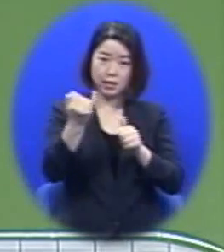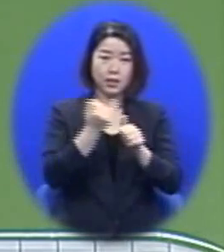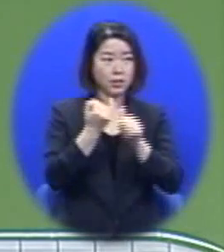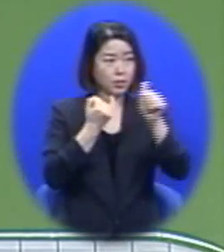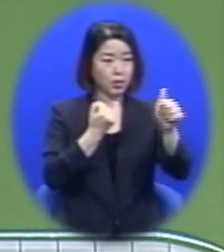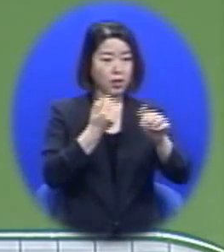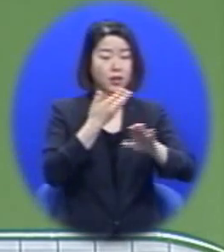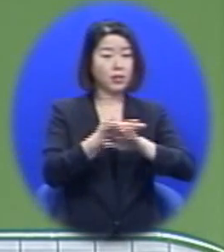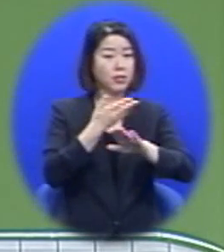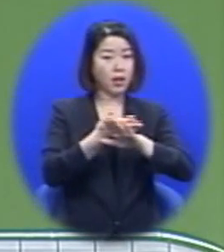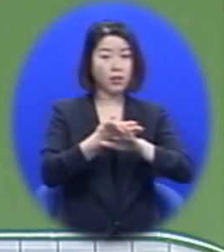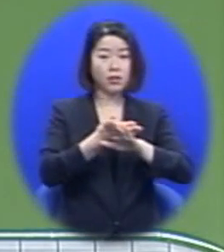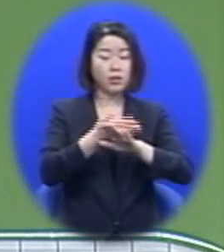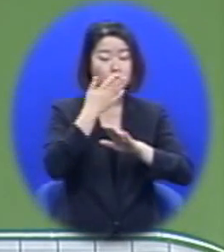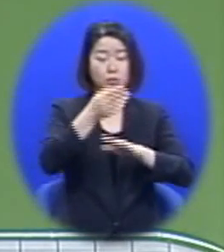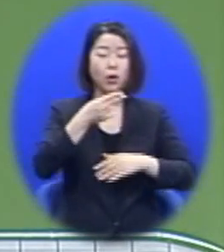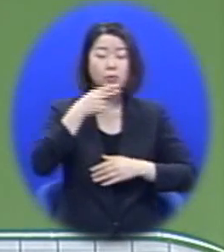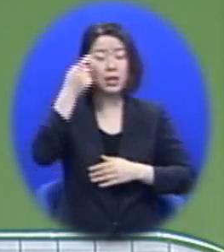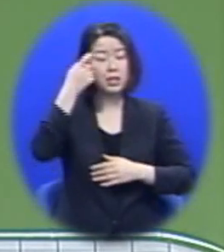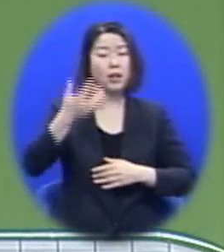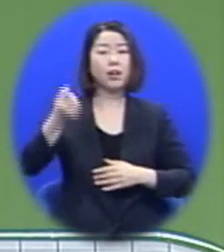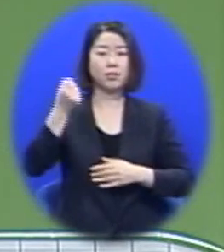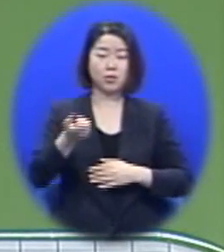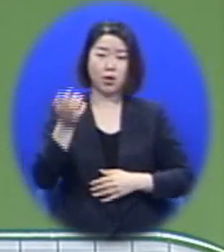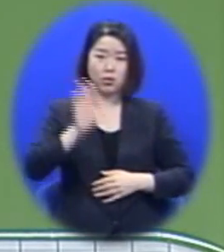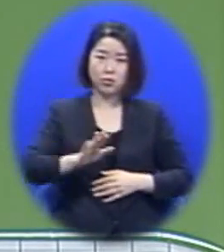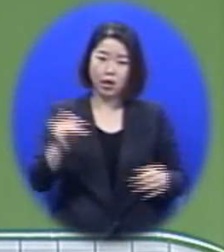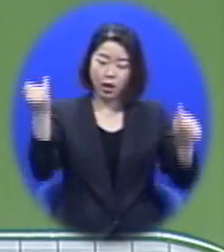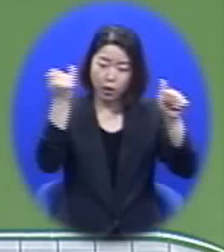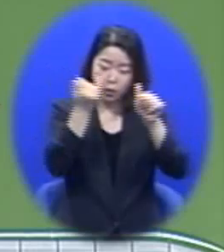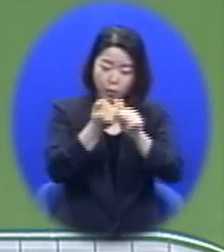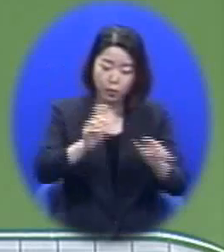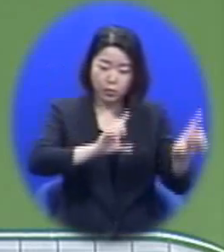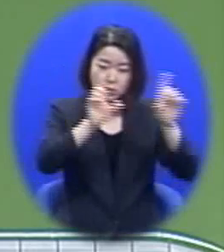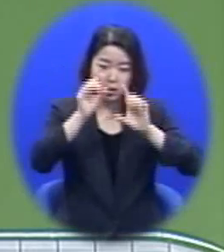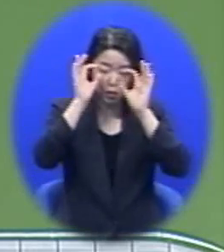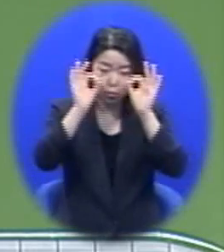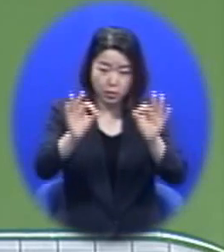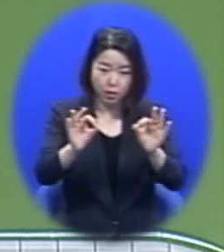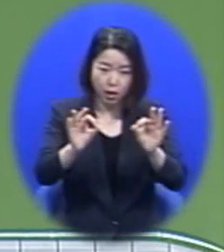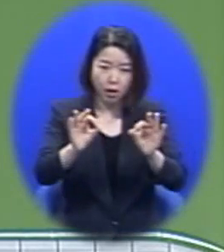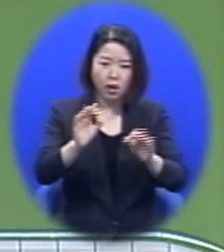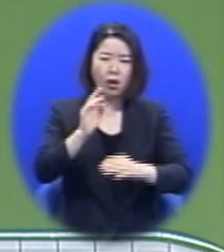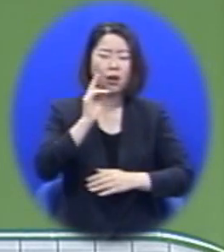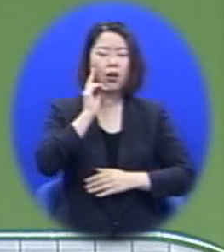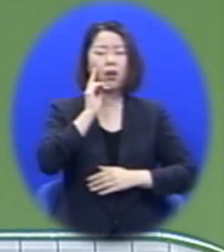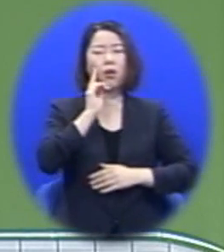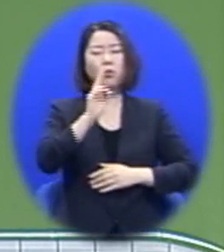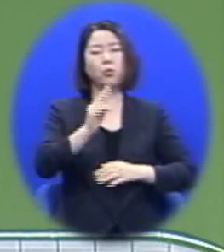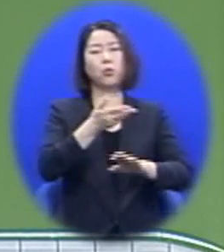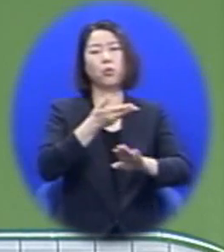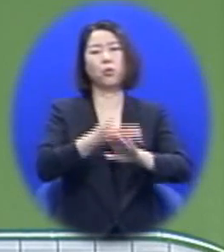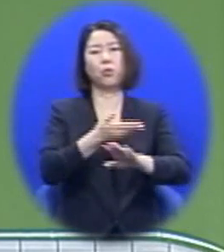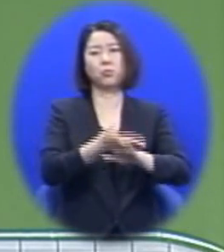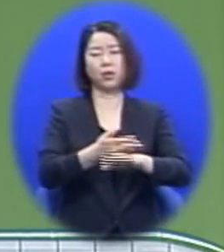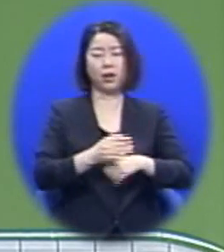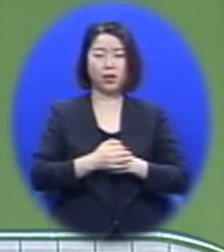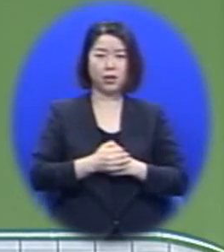뭘 다를 게 있겠어요. 그런데 막상 결혼해 살아보니까 너무 많이 다른 겁니다.